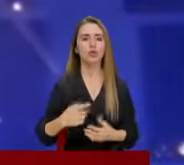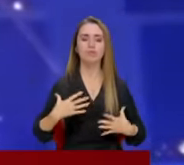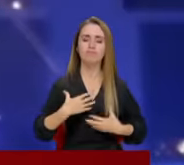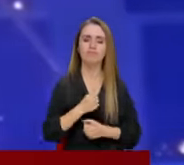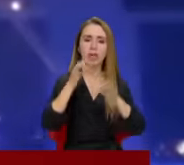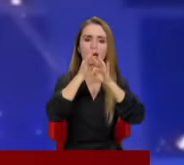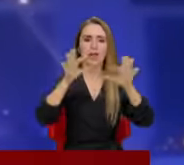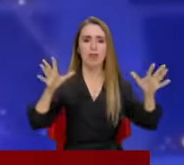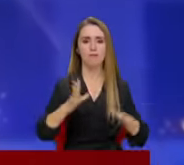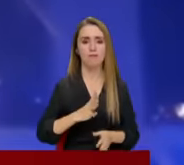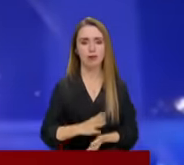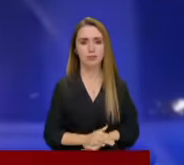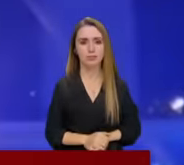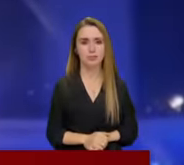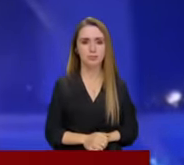etti.